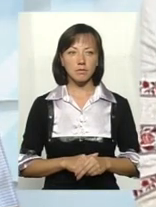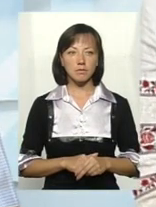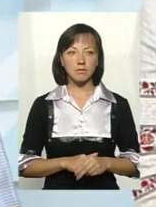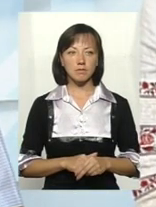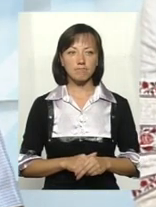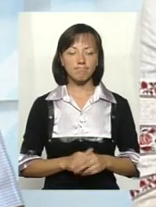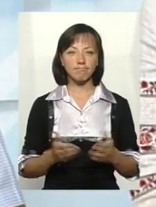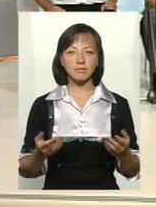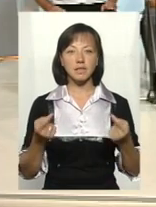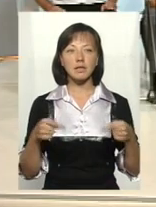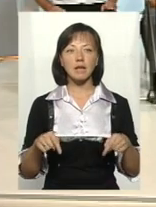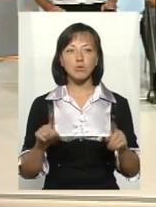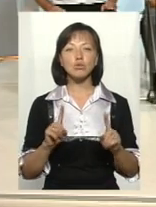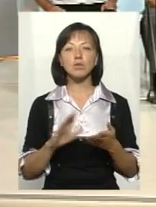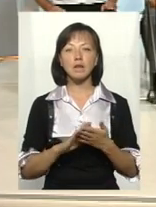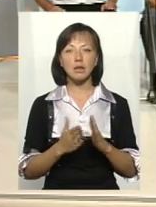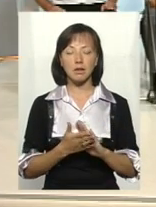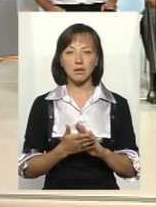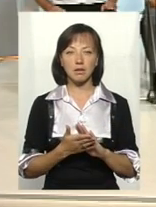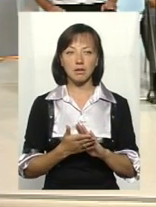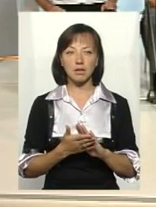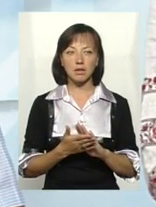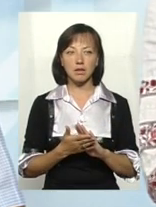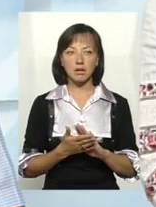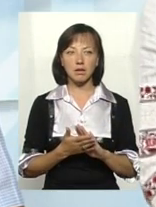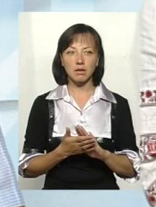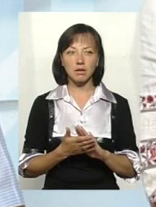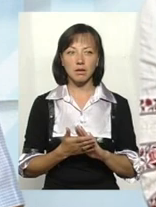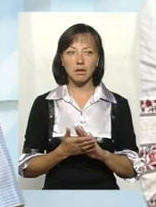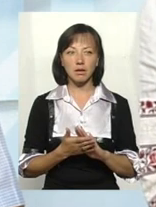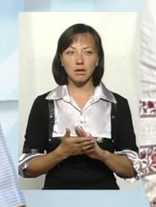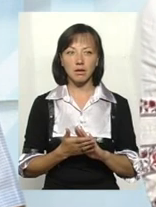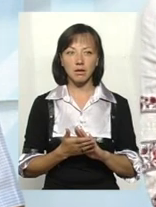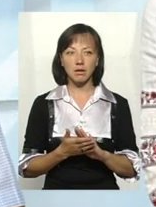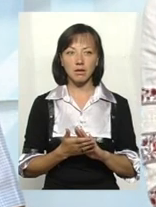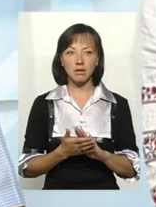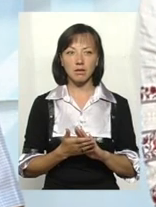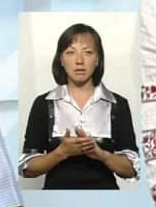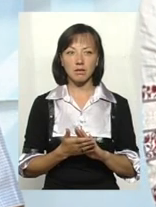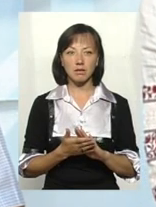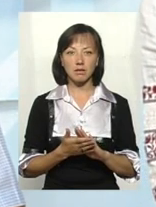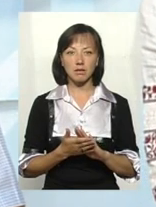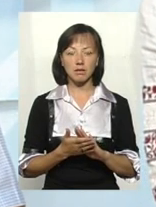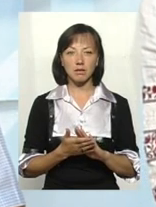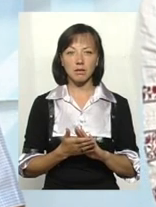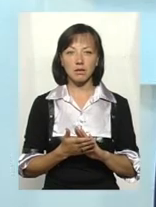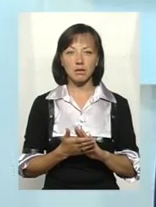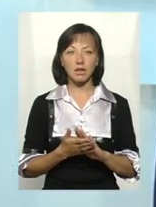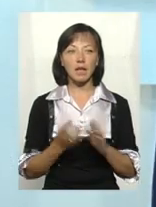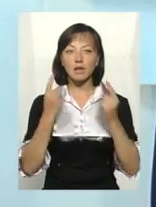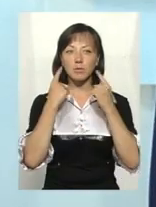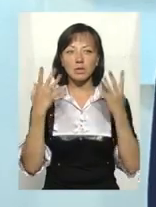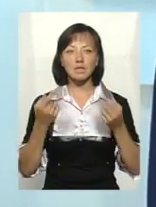Запитання. Занедбане що? Я так розумію, а взагалі система? Не почула,